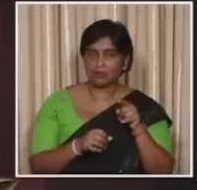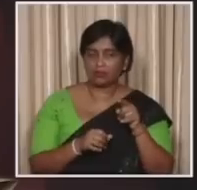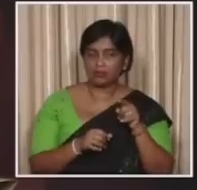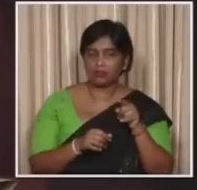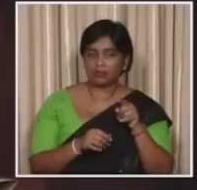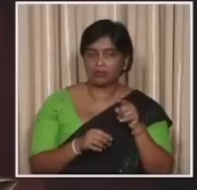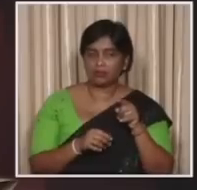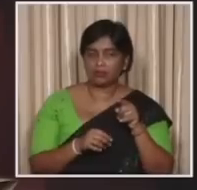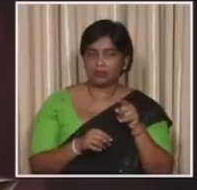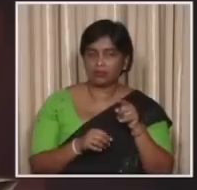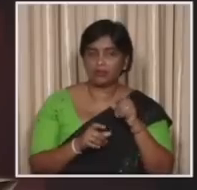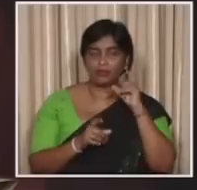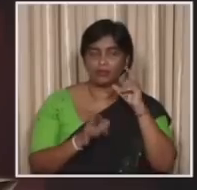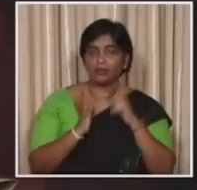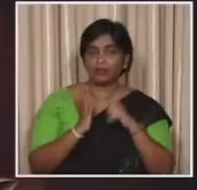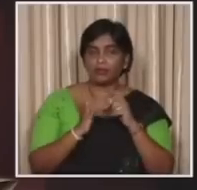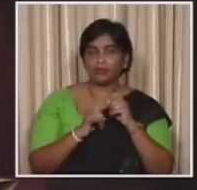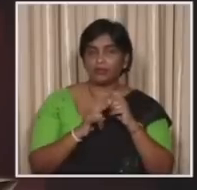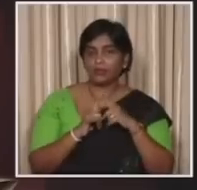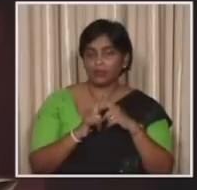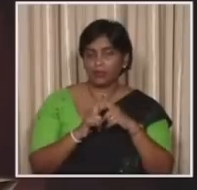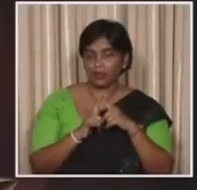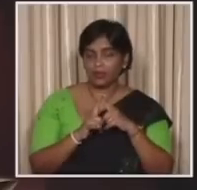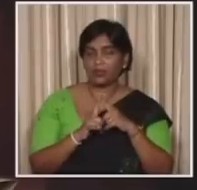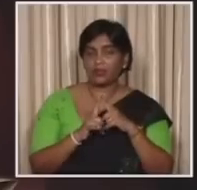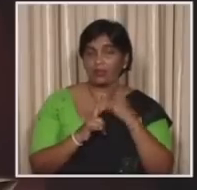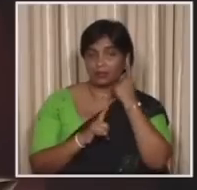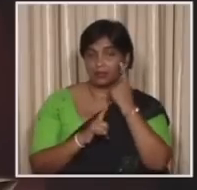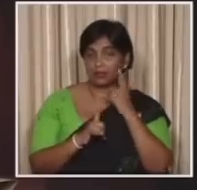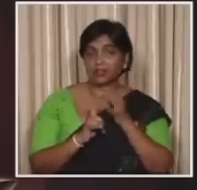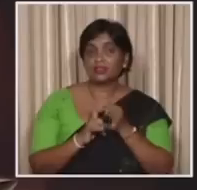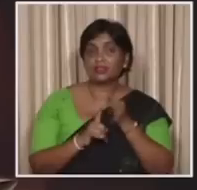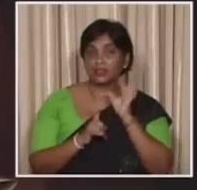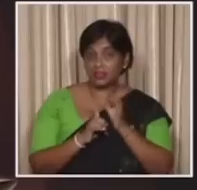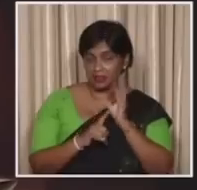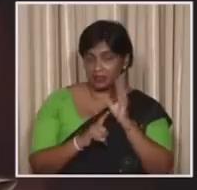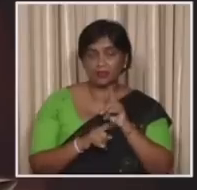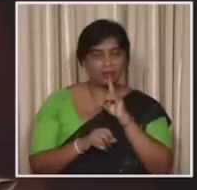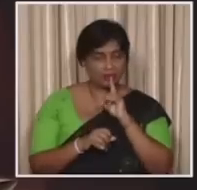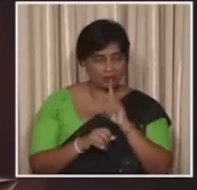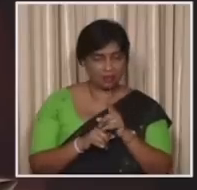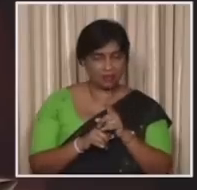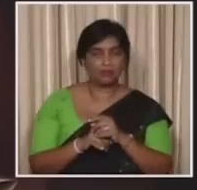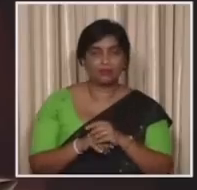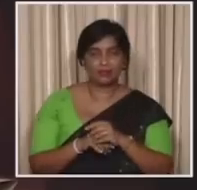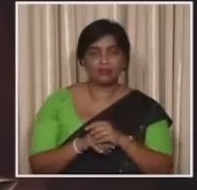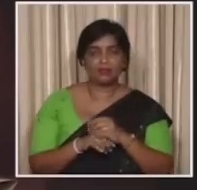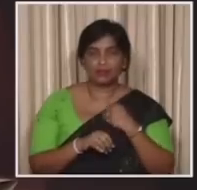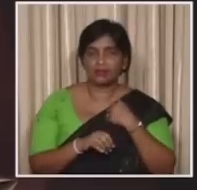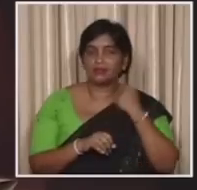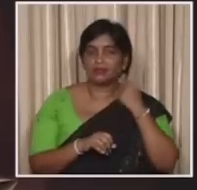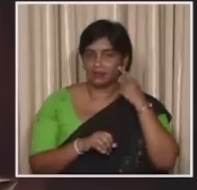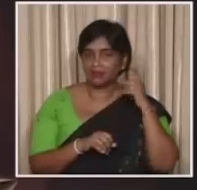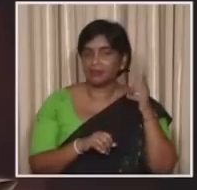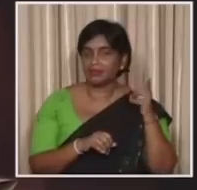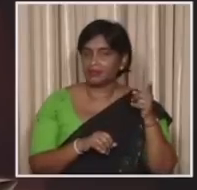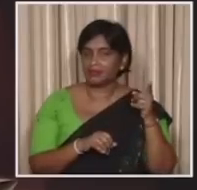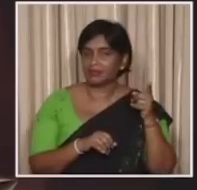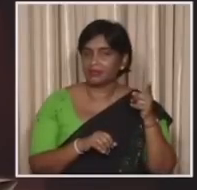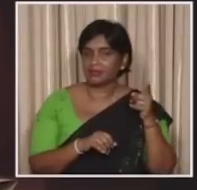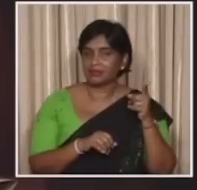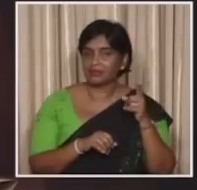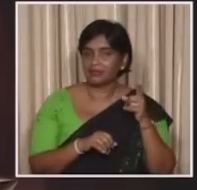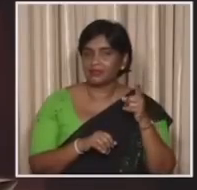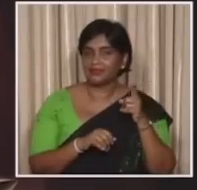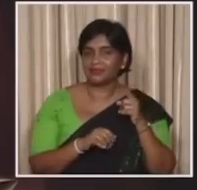හිතන්නේ අර කෝප් එකේ බොහොම ප්‍රවීණ සභාපතිවරු ගැන සඳහන් කරා. මං හිතන්නේ ඒගොල්ලන්ට නම් මේ